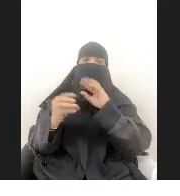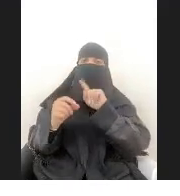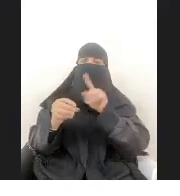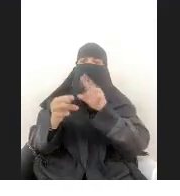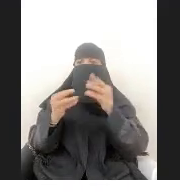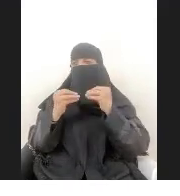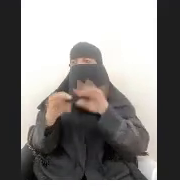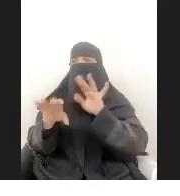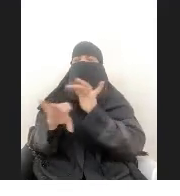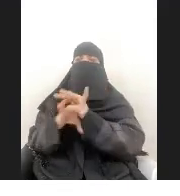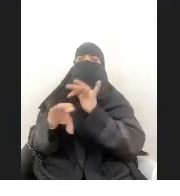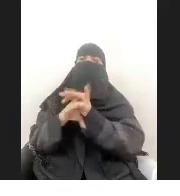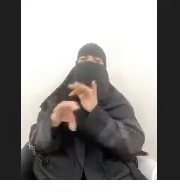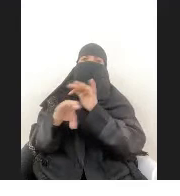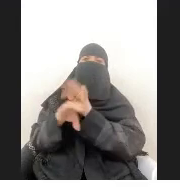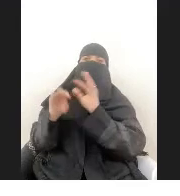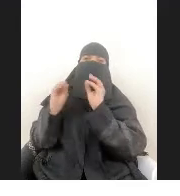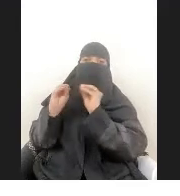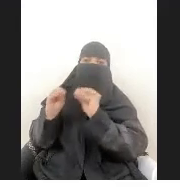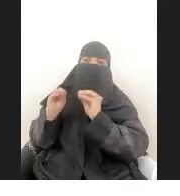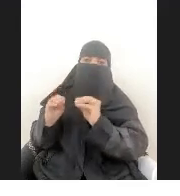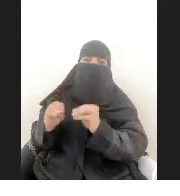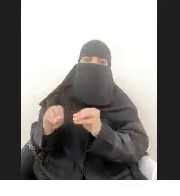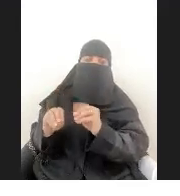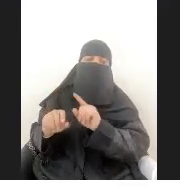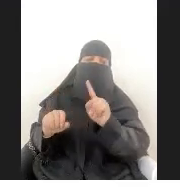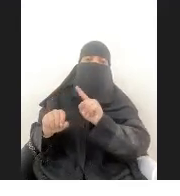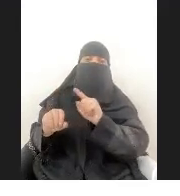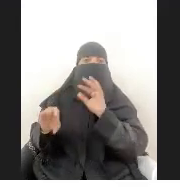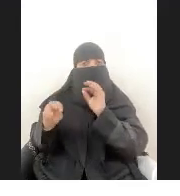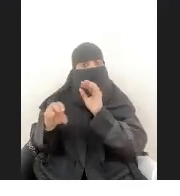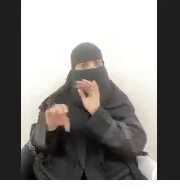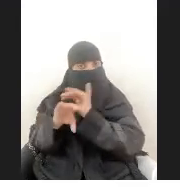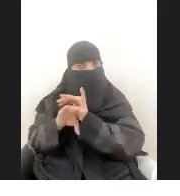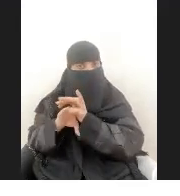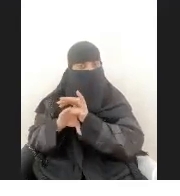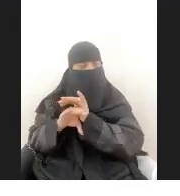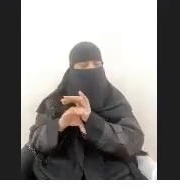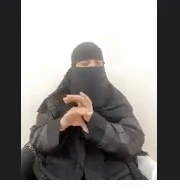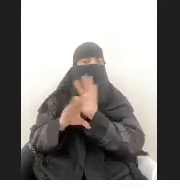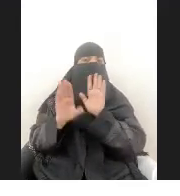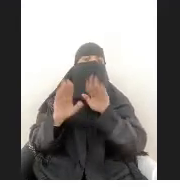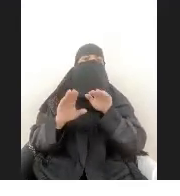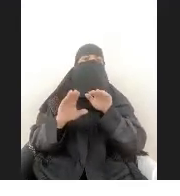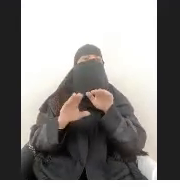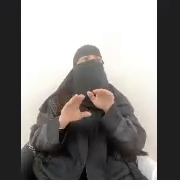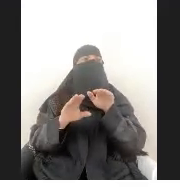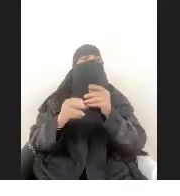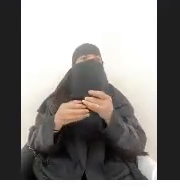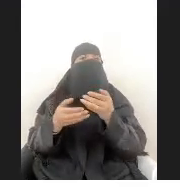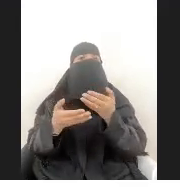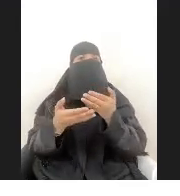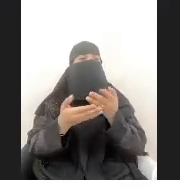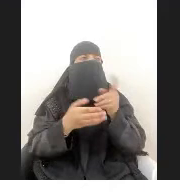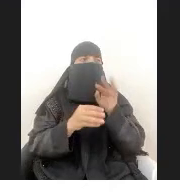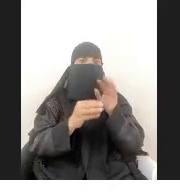محاضرات، المحاضرة خلوها أونلاين، خلوا الفيس تو فيس إذا في شيء ما فهموه ممكنكم